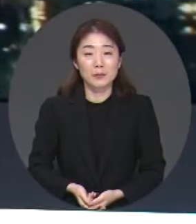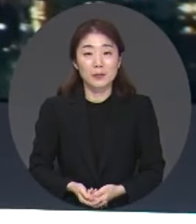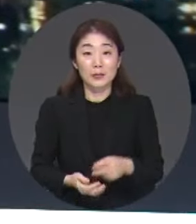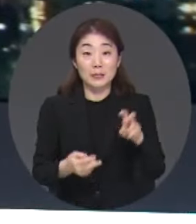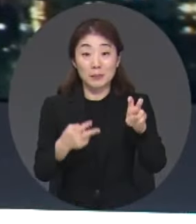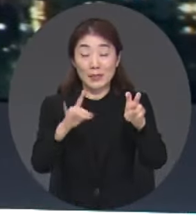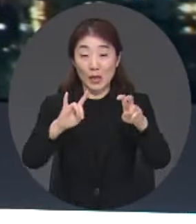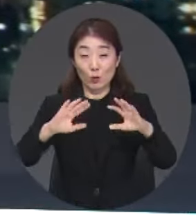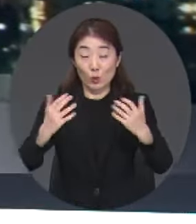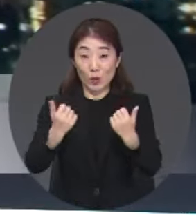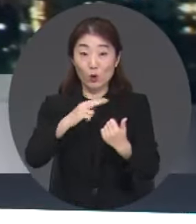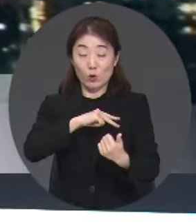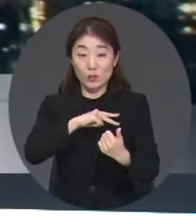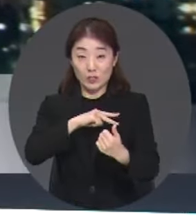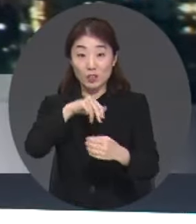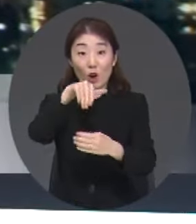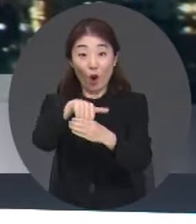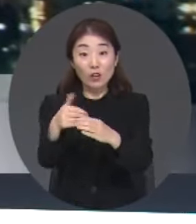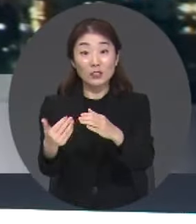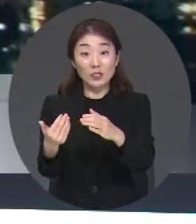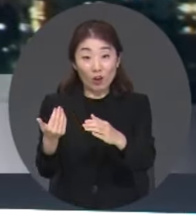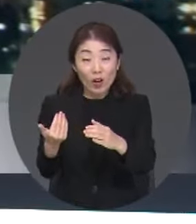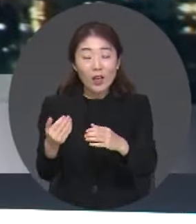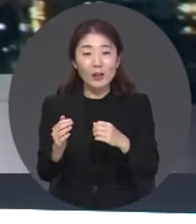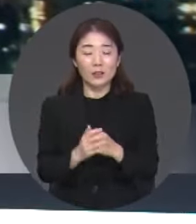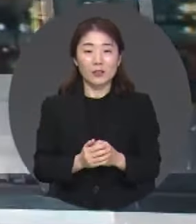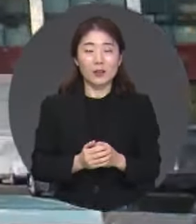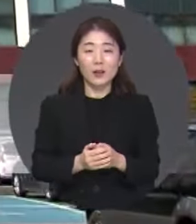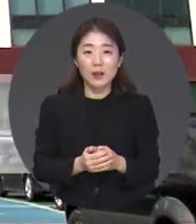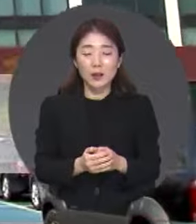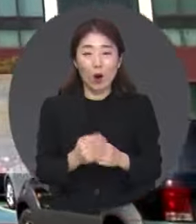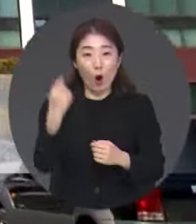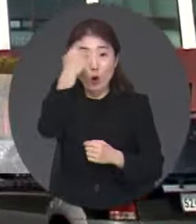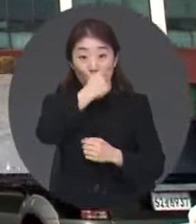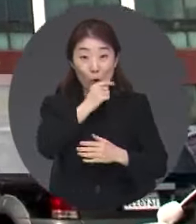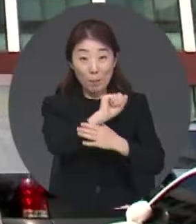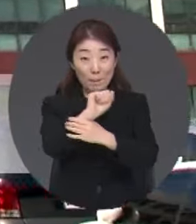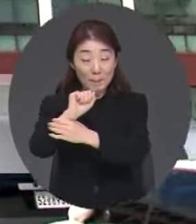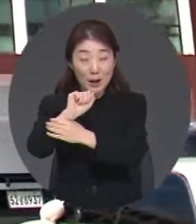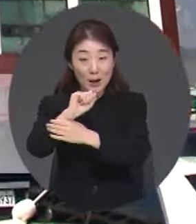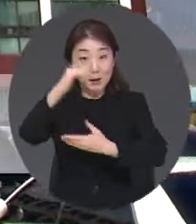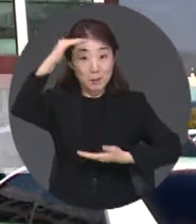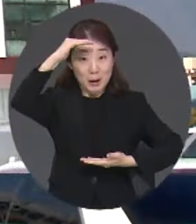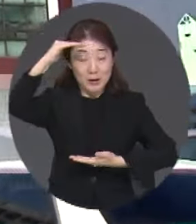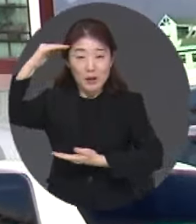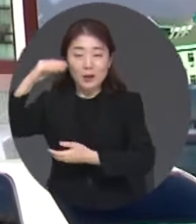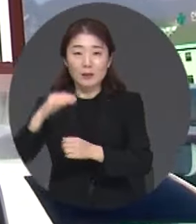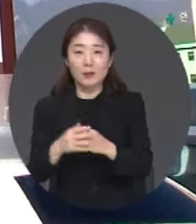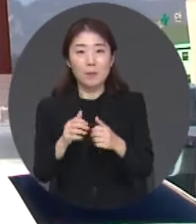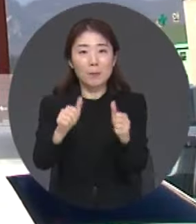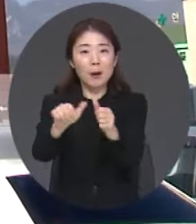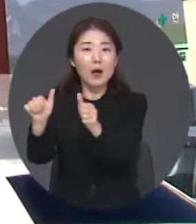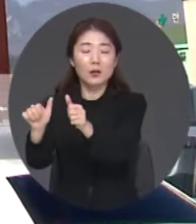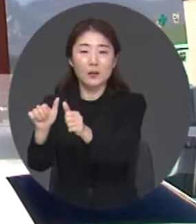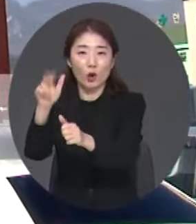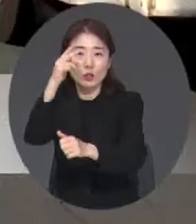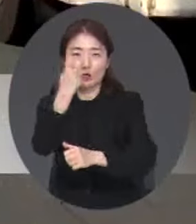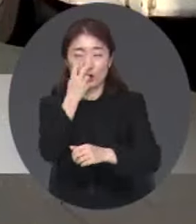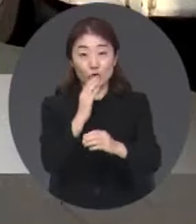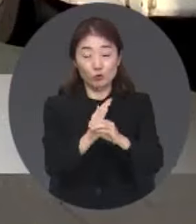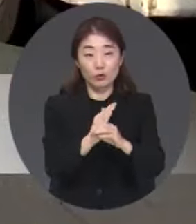22대 국회의원 선거를 앞두고 선거 벽보가 있따라 훼손돼 경찰이 수사에 나섰습니다 창원 서부